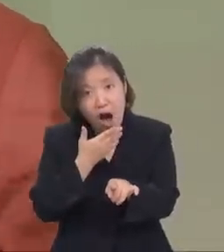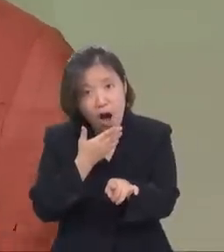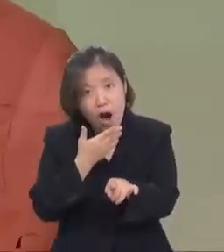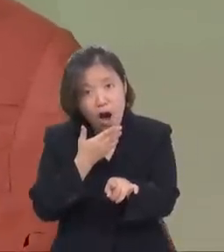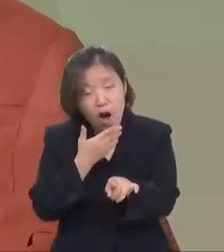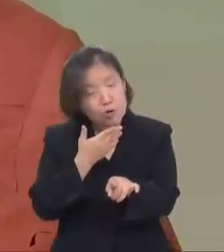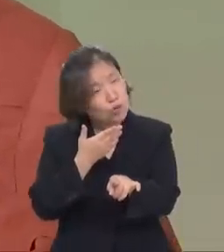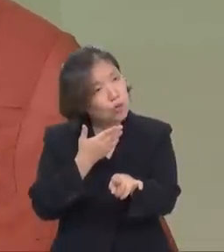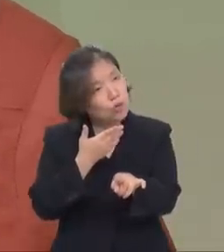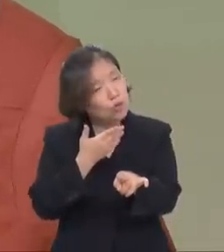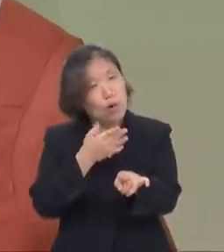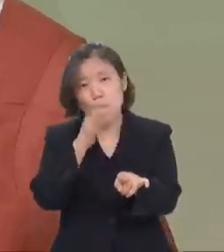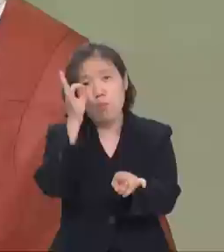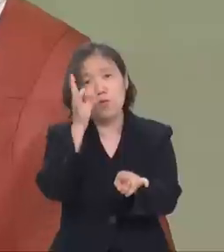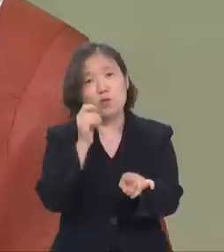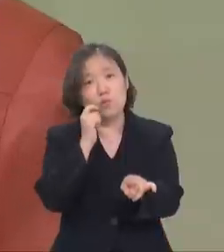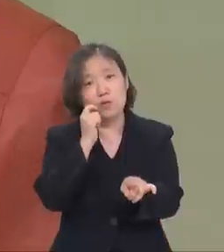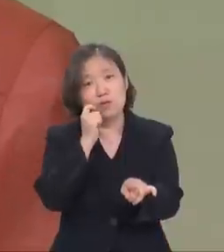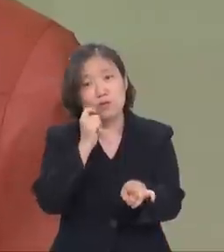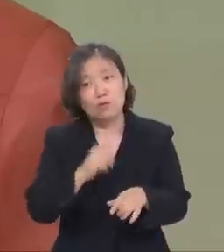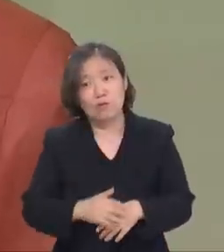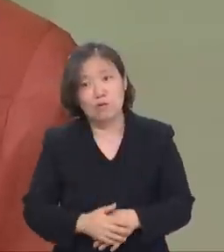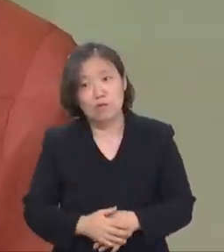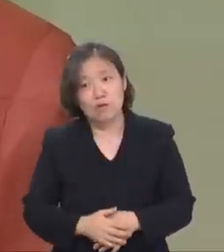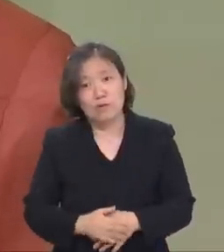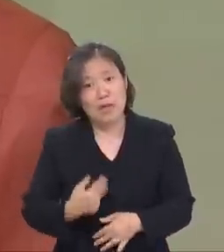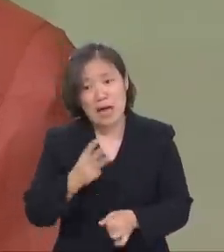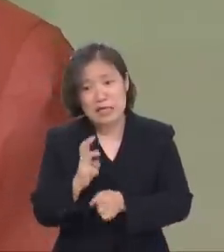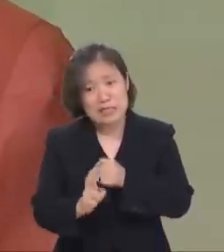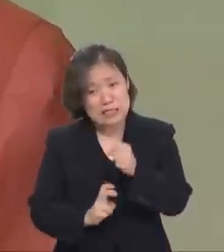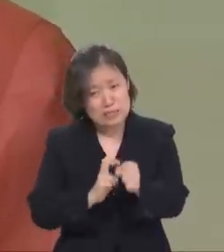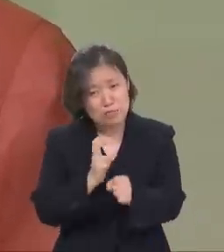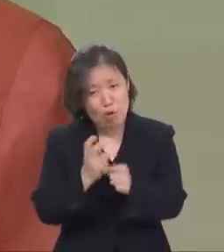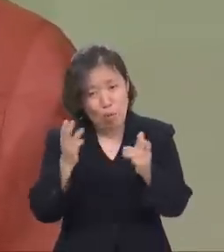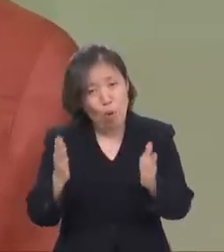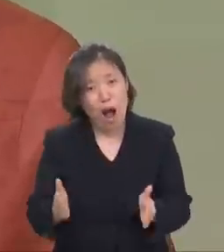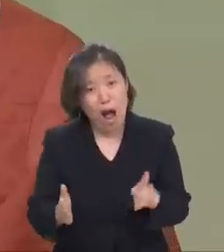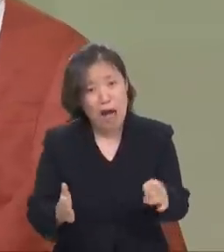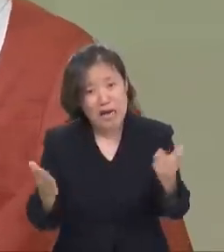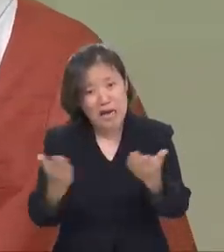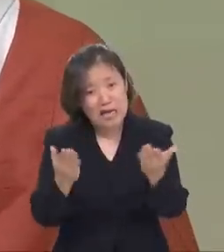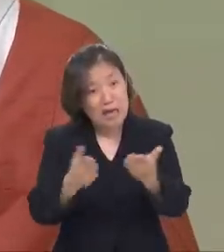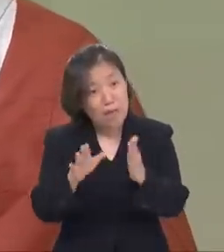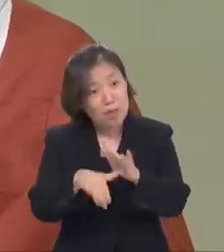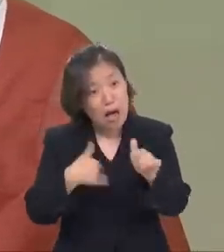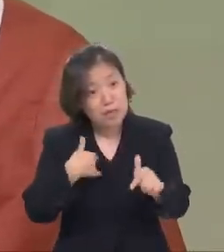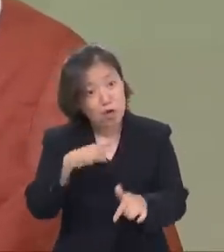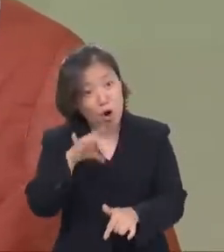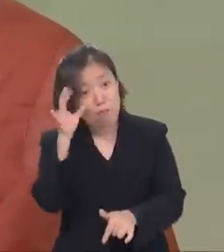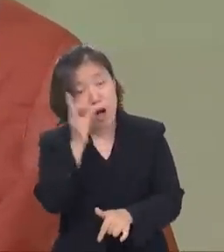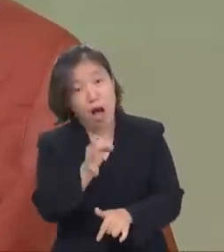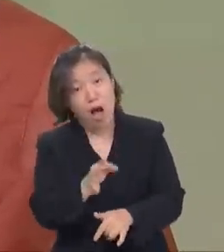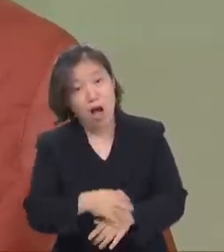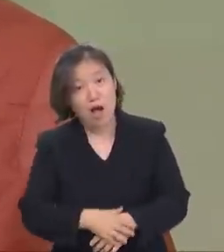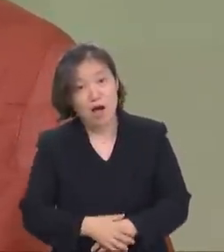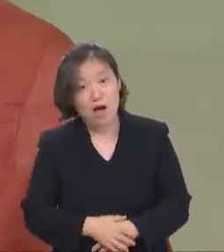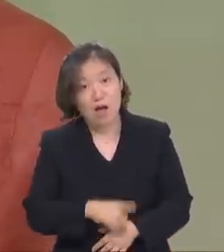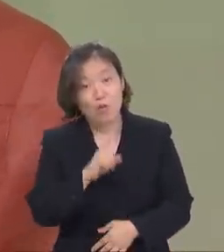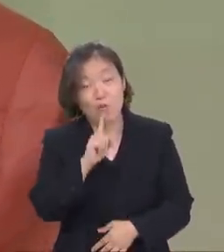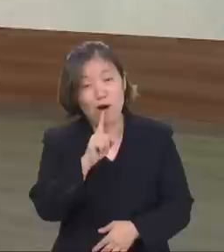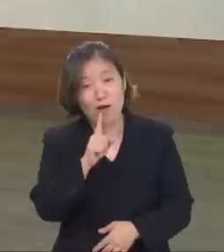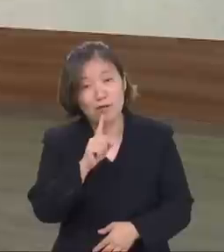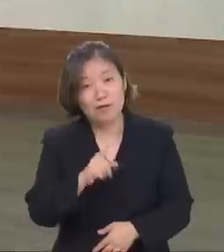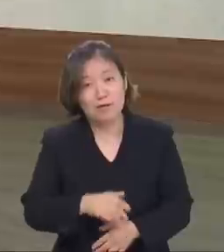이런 경우를 내가 20년 만에 의사생활 20년 만에 저도 처음 봅니다